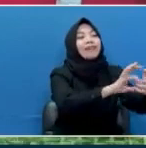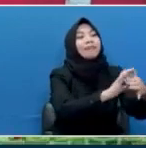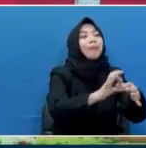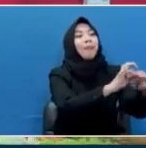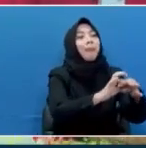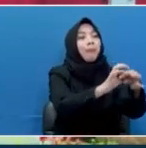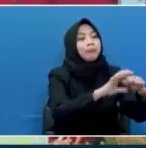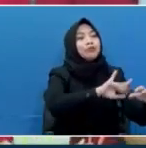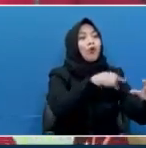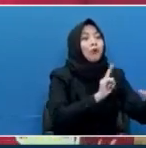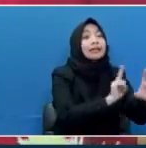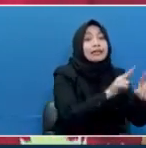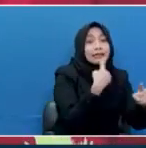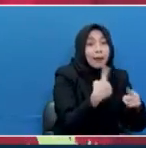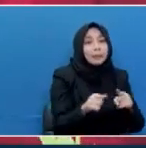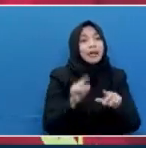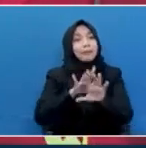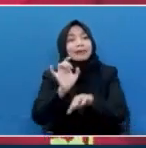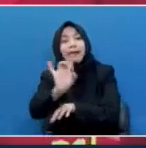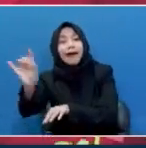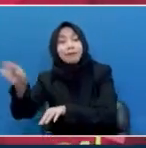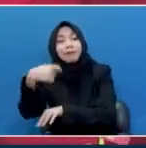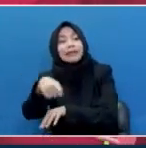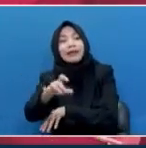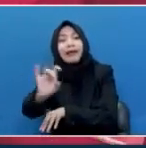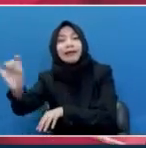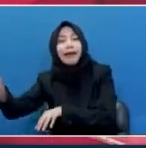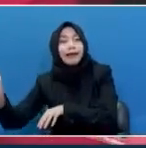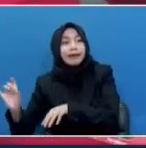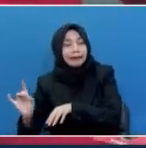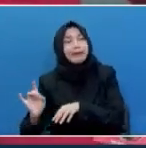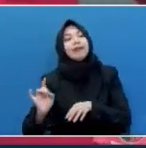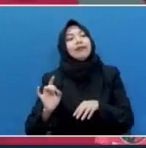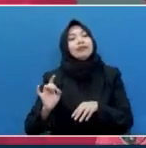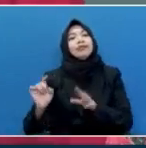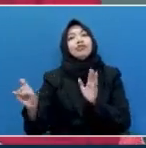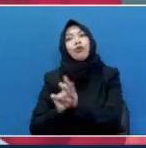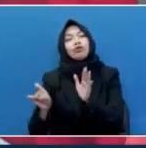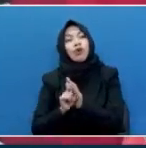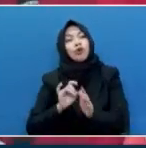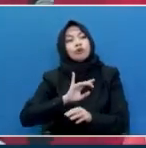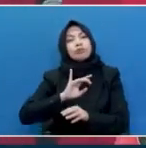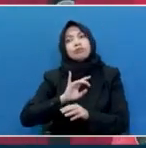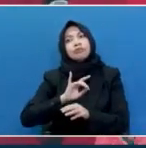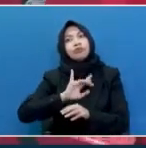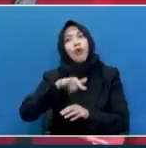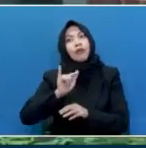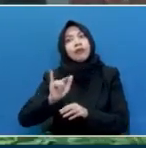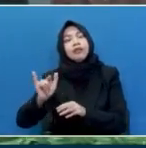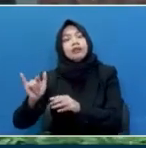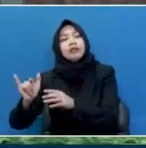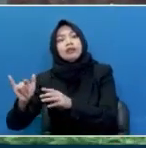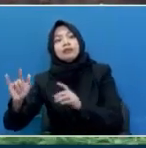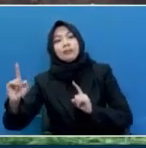kemudian kedekatan yang sama dalam politik simbolik tersebut dengan mereka misalnya dari kubu ee lainnya gitu termasuk misalnya